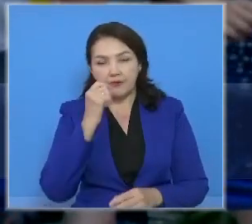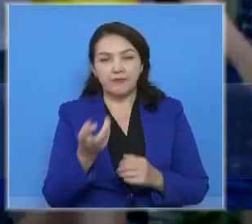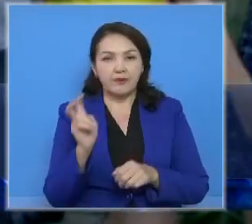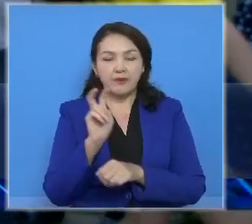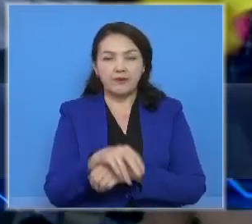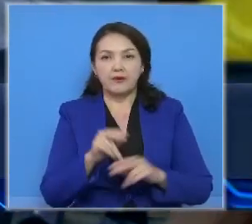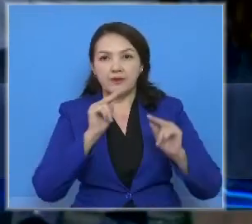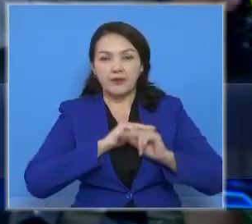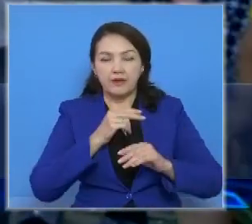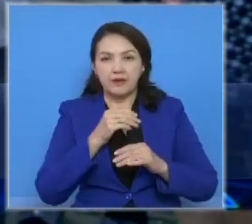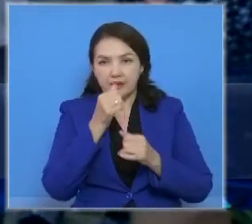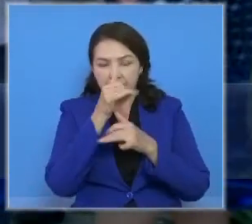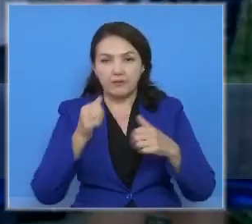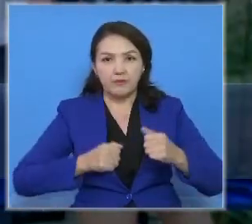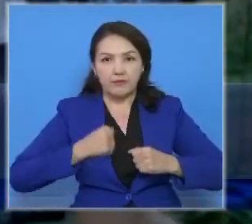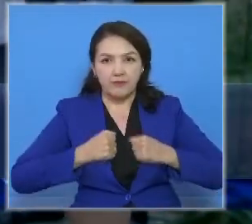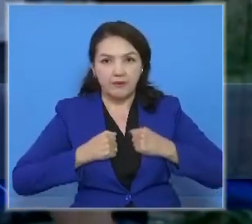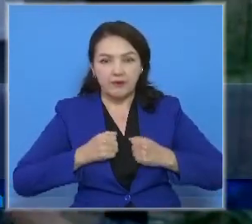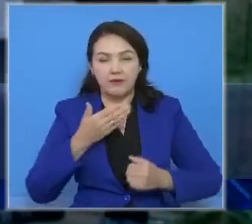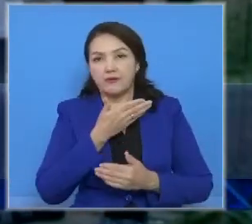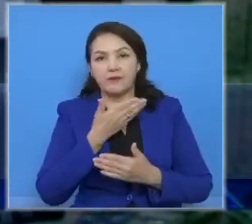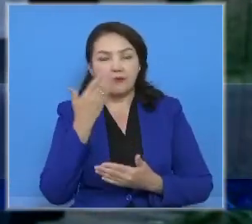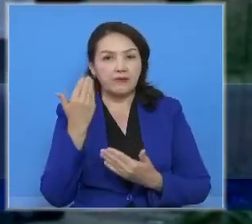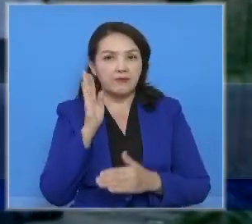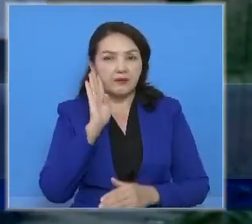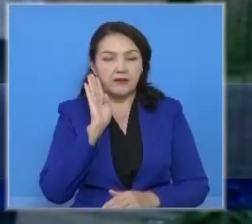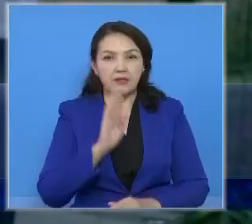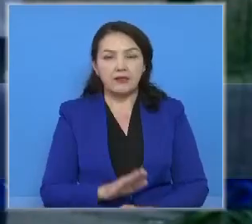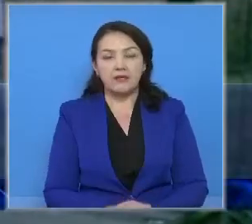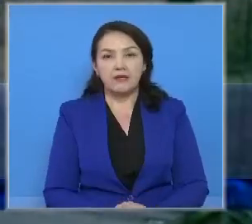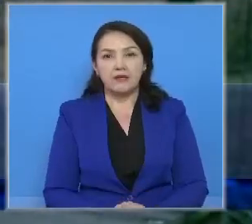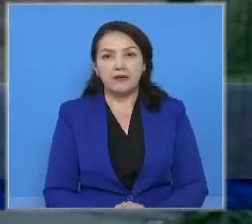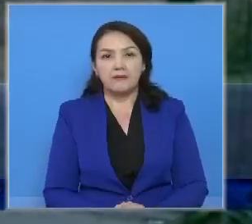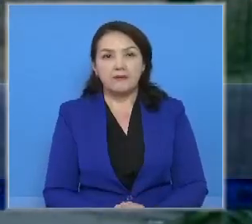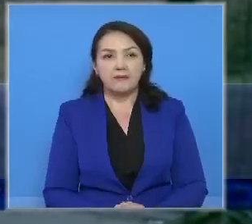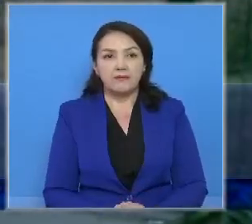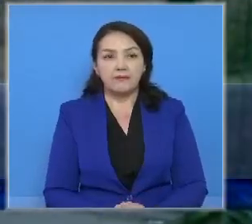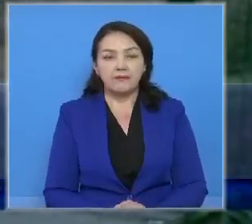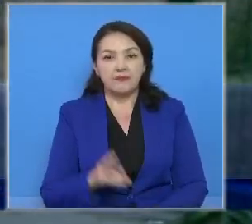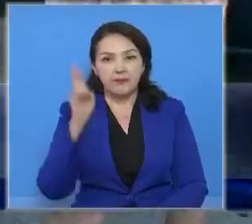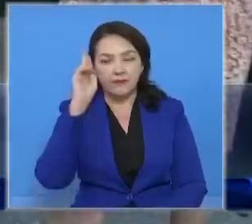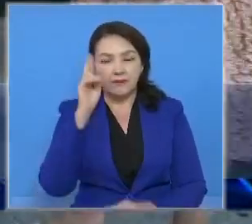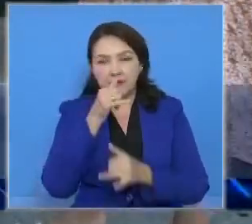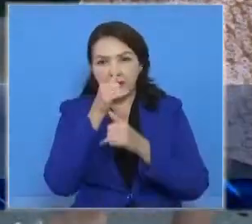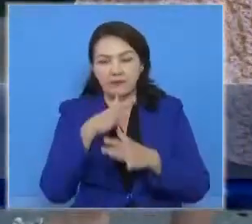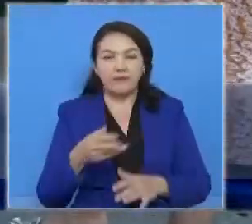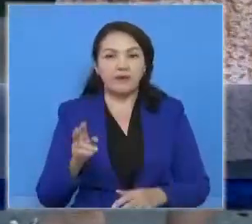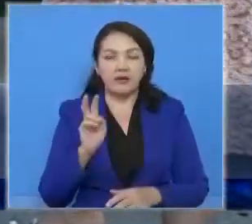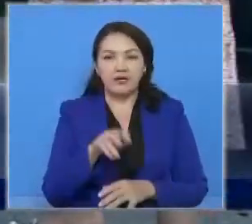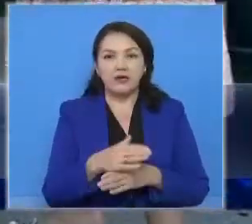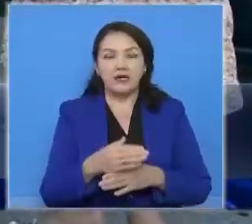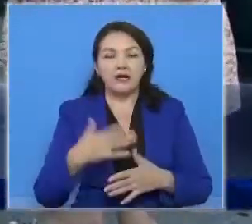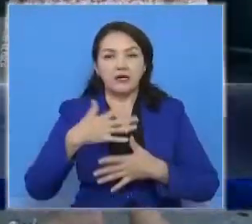приходит, он даже сполоснуться не может. Воды вообще никакой нету. Элементарно даже нельзя сходить, извините, в туалет даже. По словам